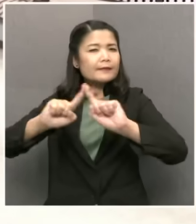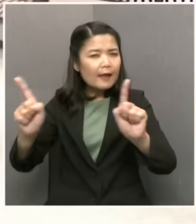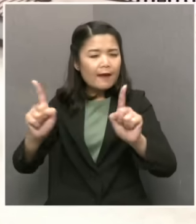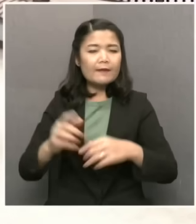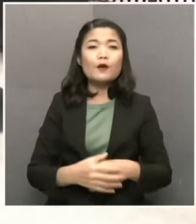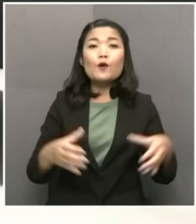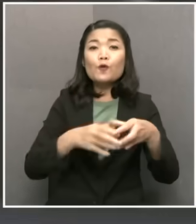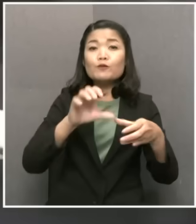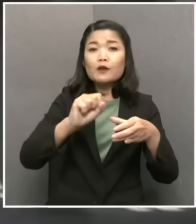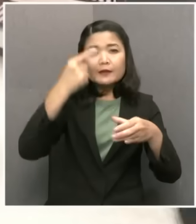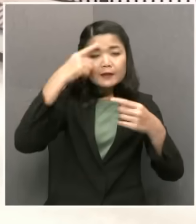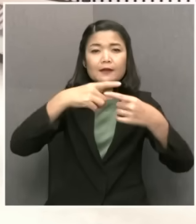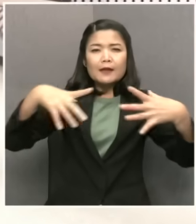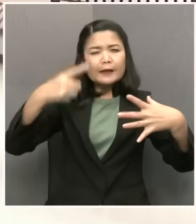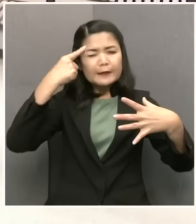นเดียวกัน